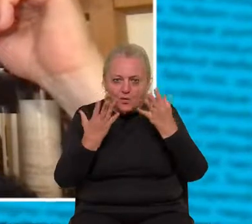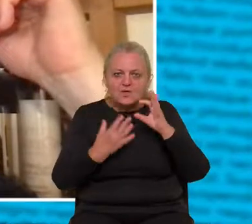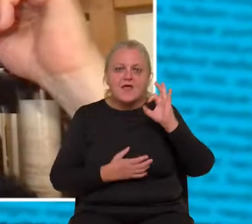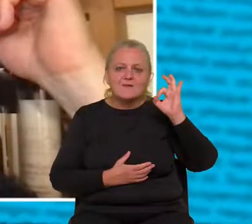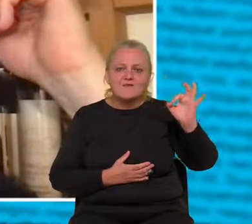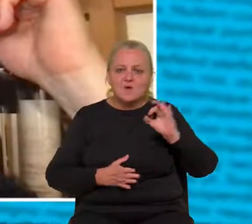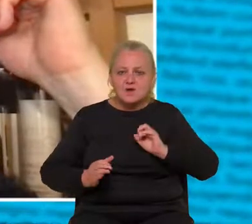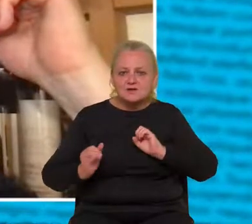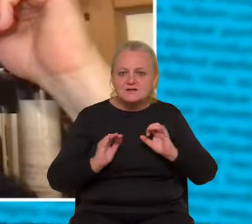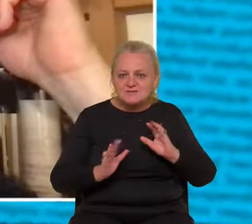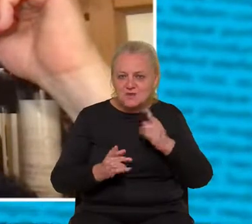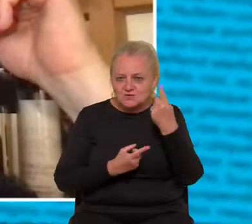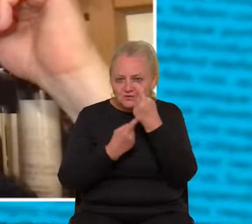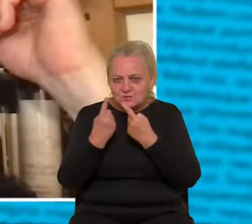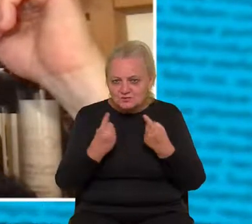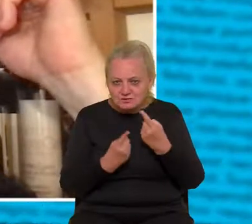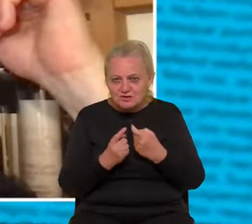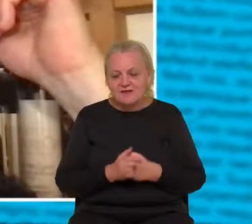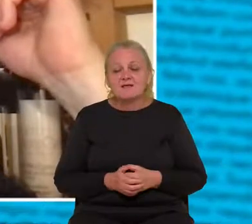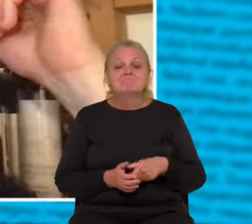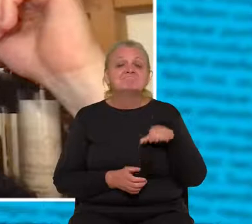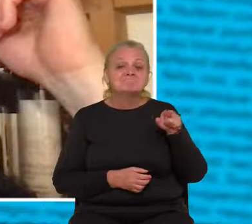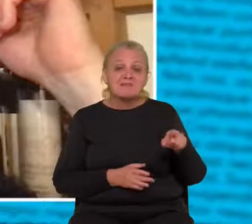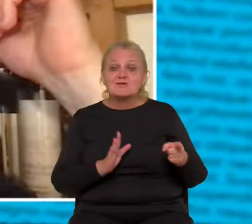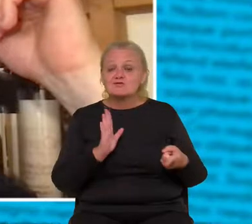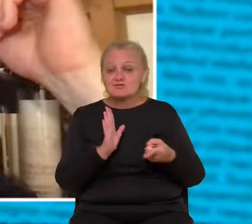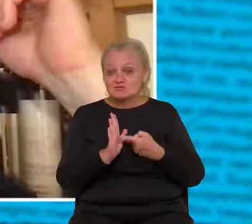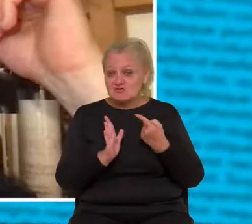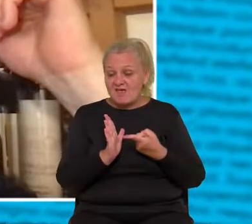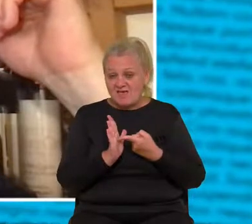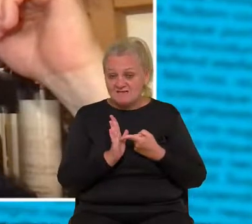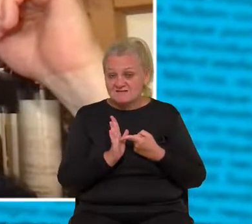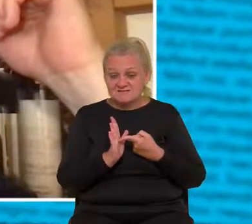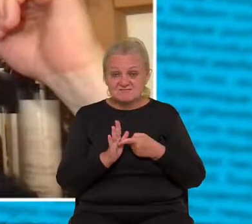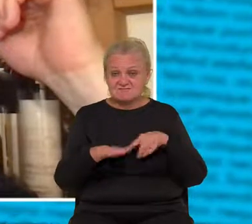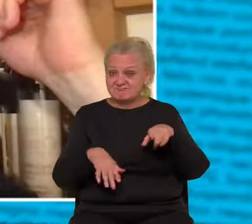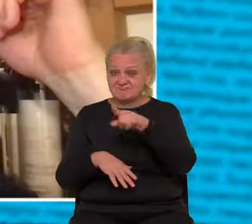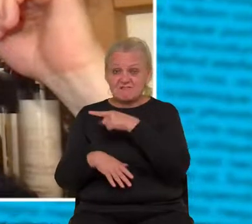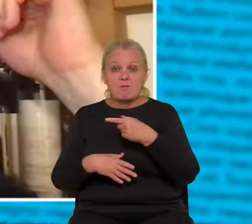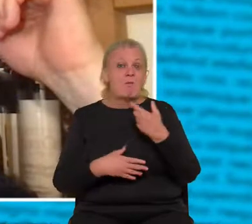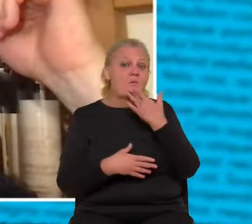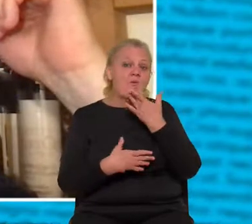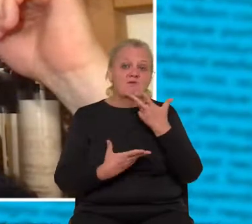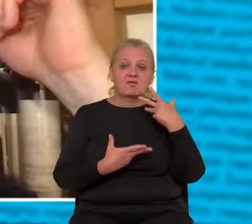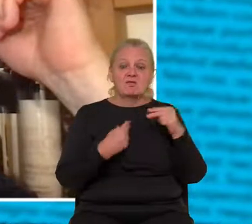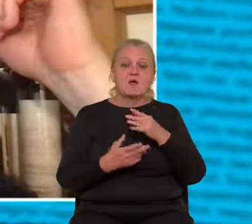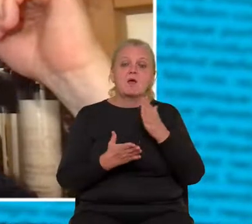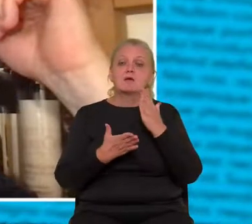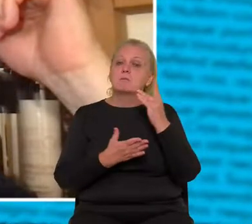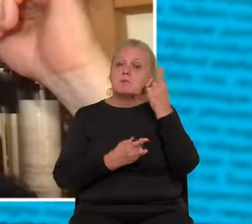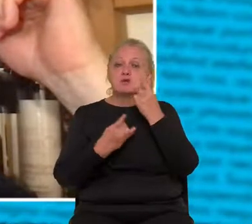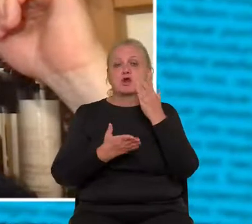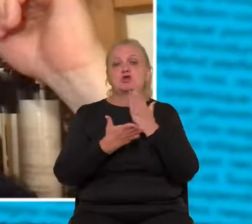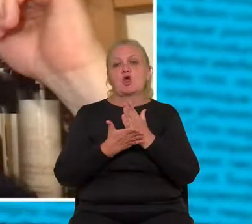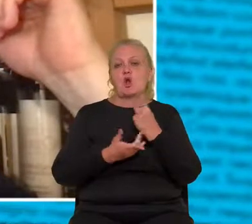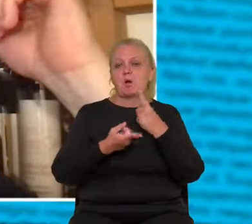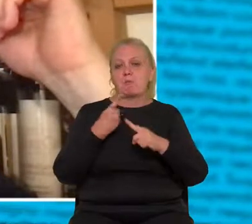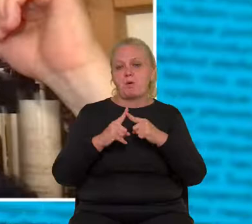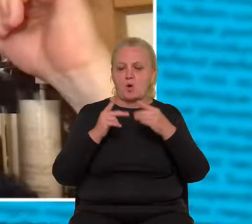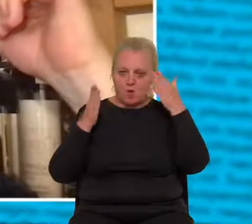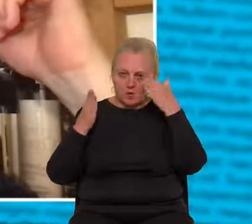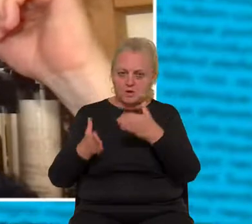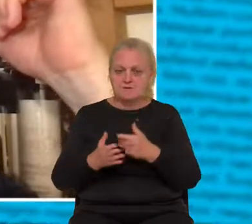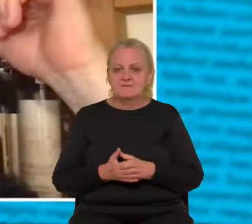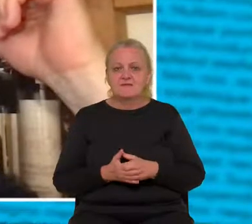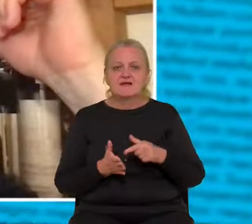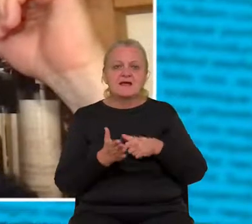myślenia, który jest coraz częściej zaprzeczany przez osoby, które tylko myślą o polityce. Rami i